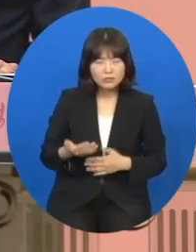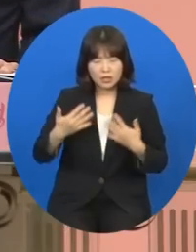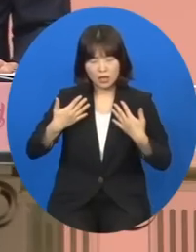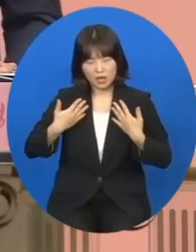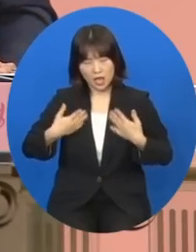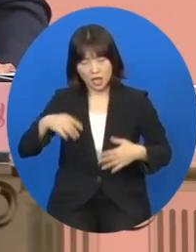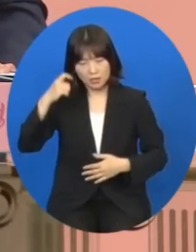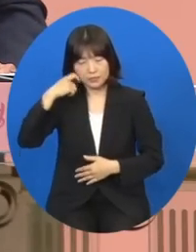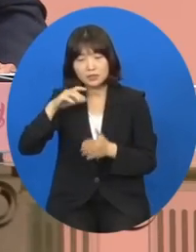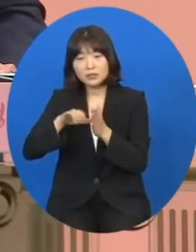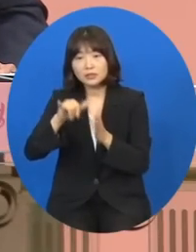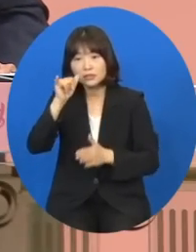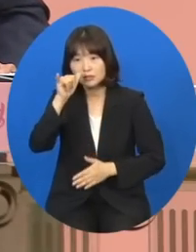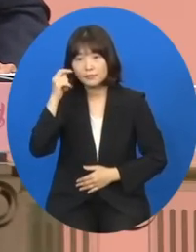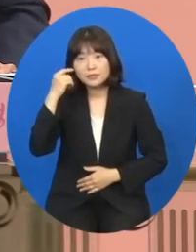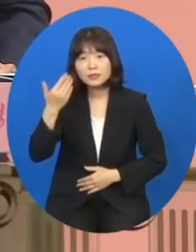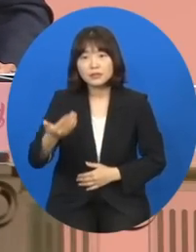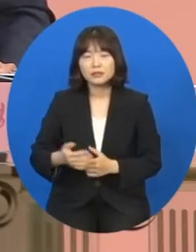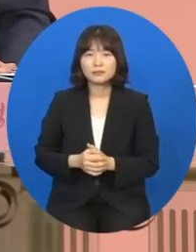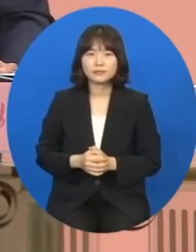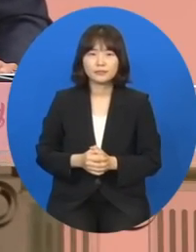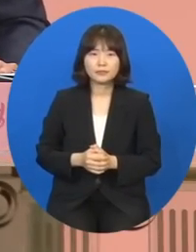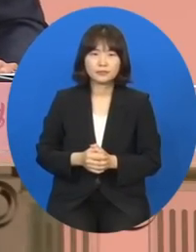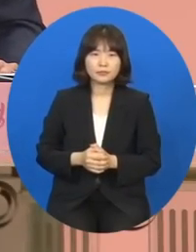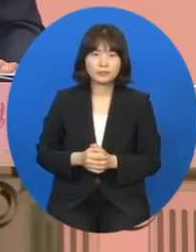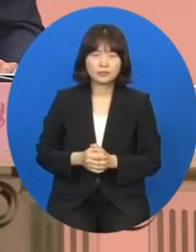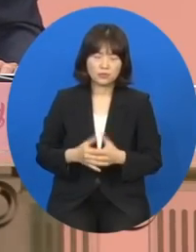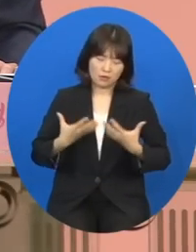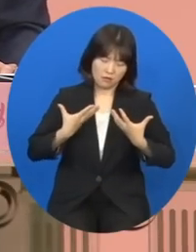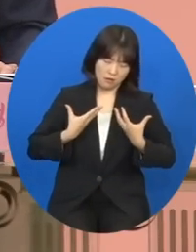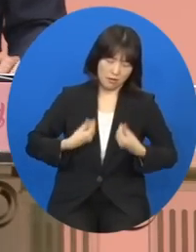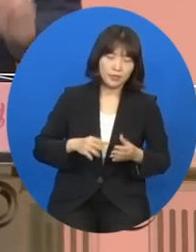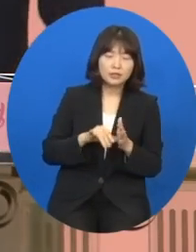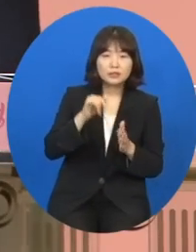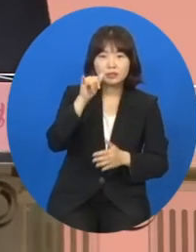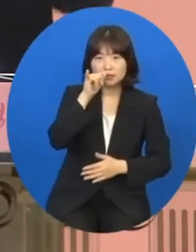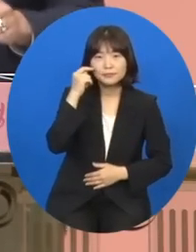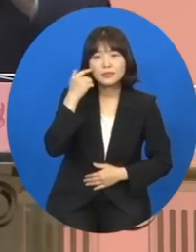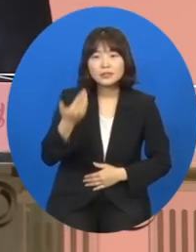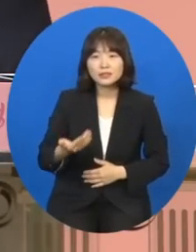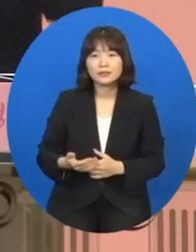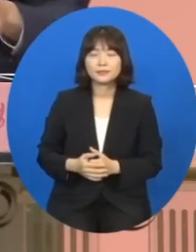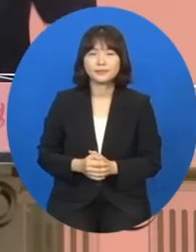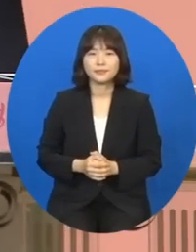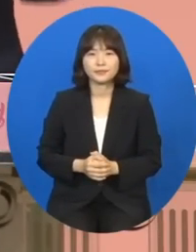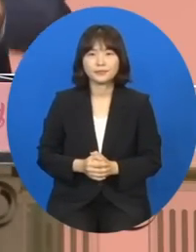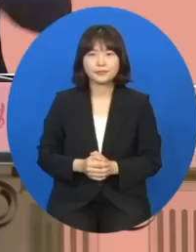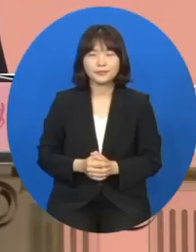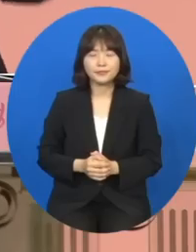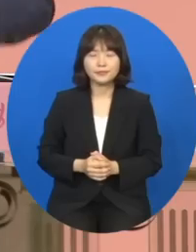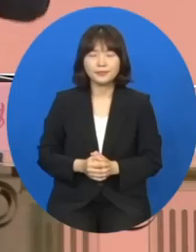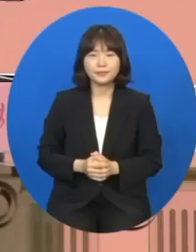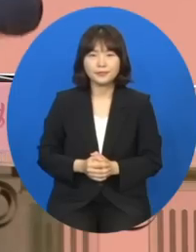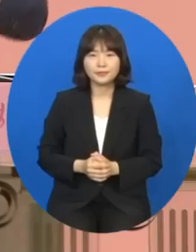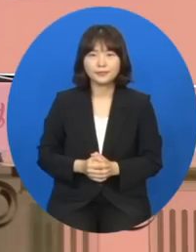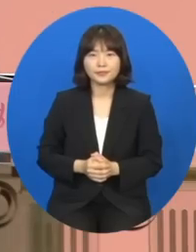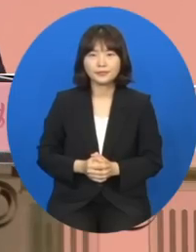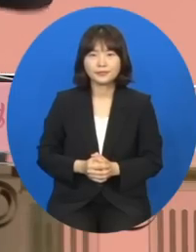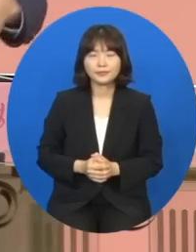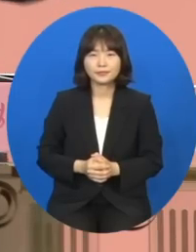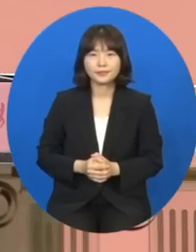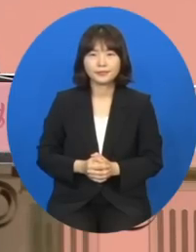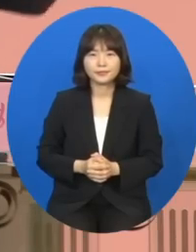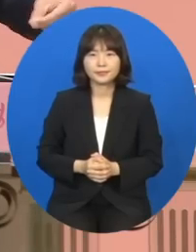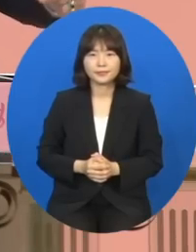느끼십니까 d pots 프로 액션 여러분 때로 절망을 느끼십니까 데드식스 아크 하우디 피버 것과 페어